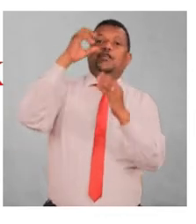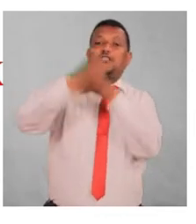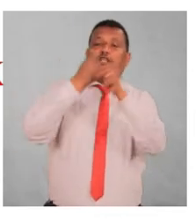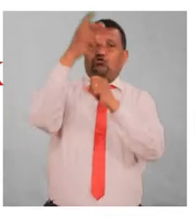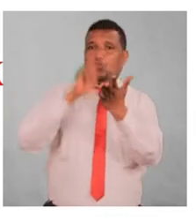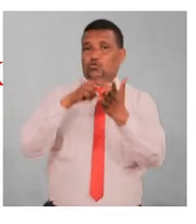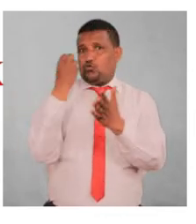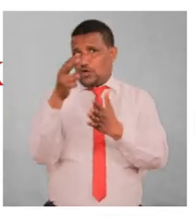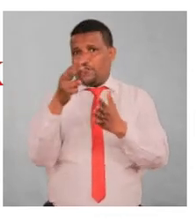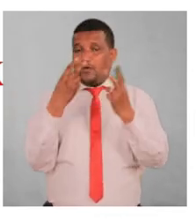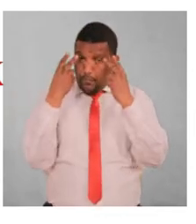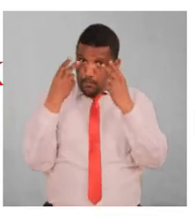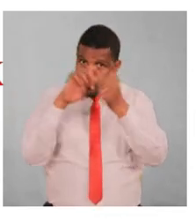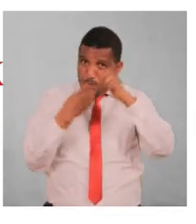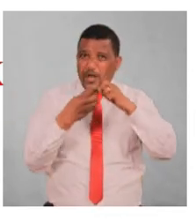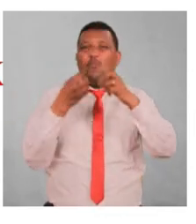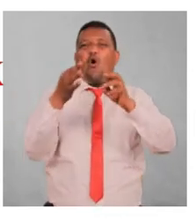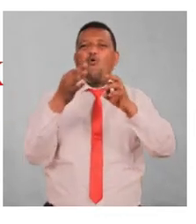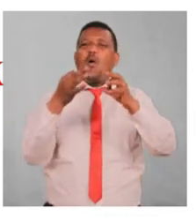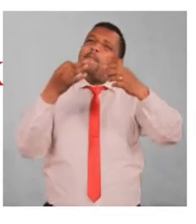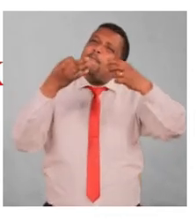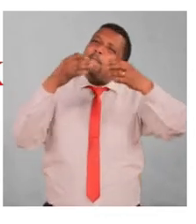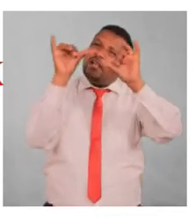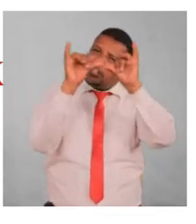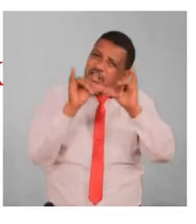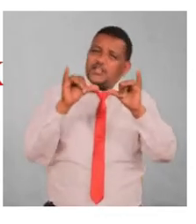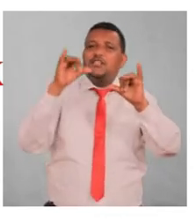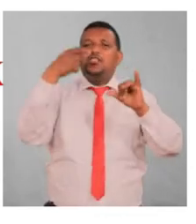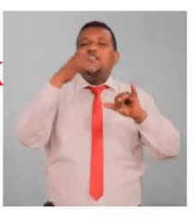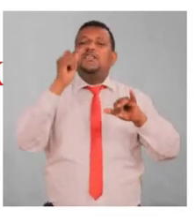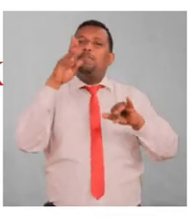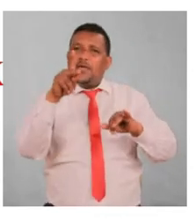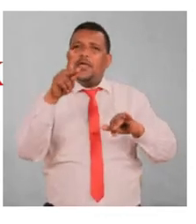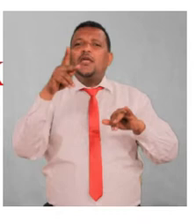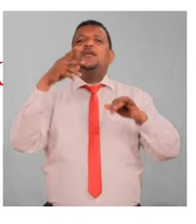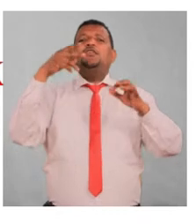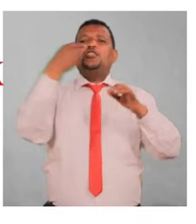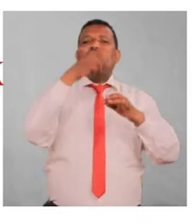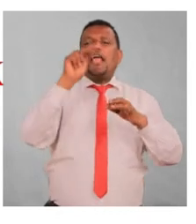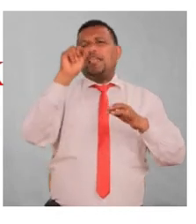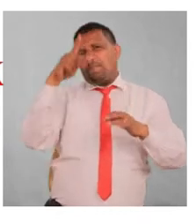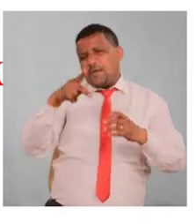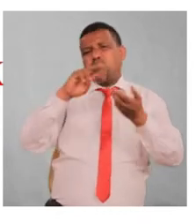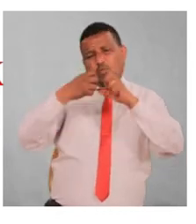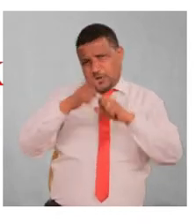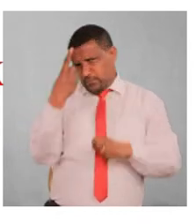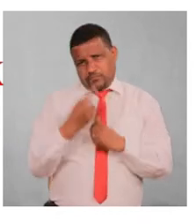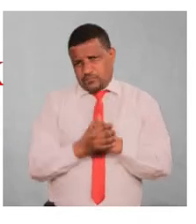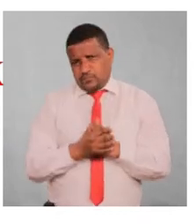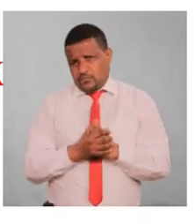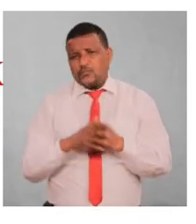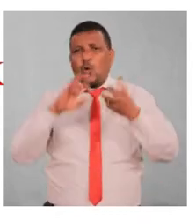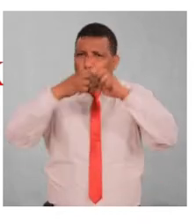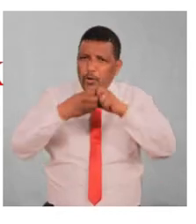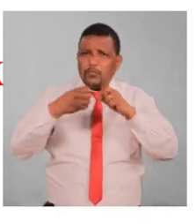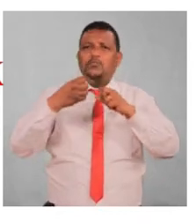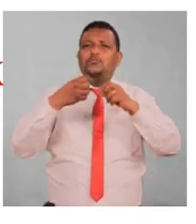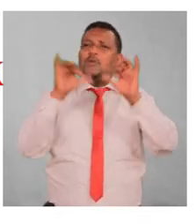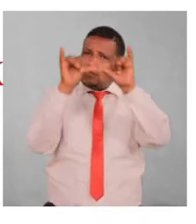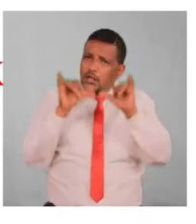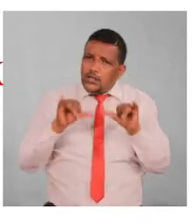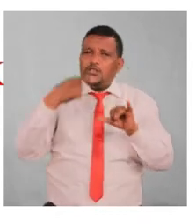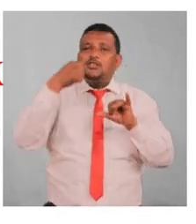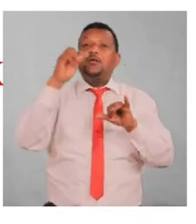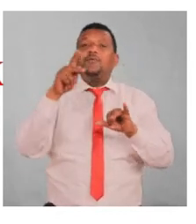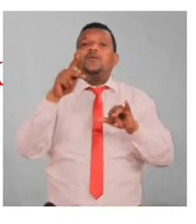प्रॉब्लम्स आफ मेजरिंग इन फिजिक्स कि वह न प्रॉब्लम्स आफ मेजरिंग डिपिक्शन आफ